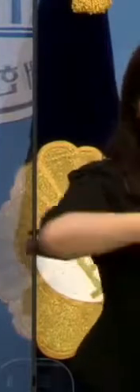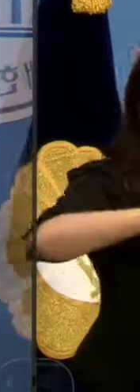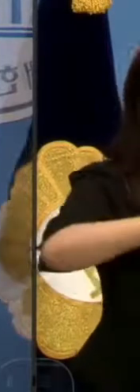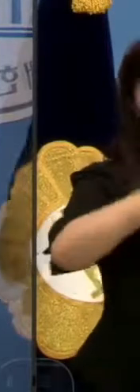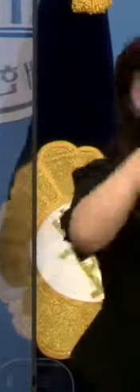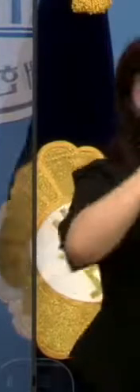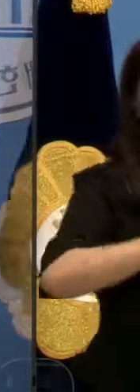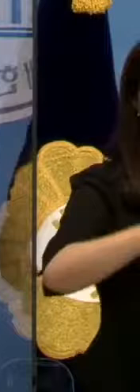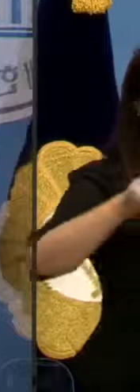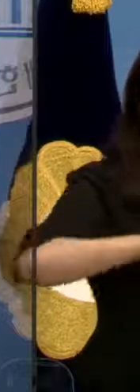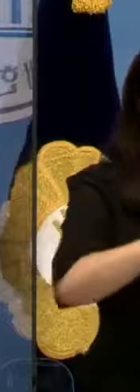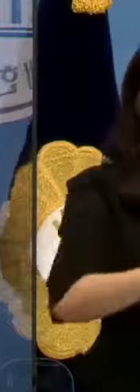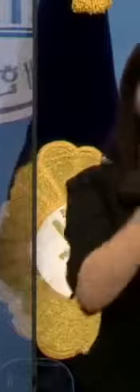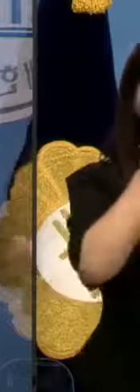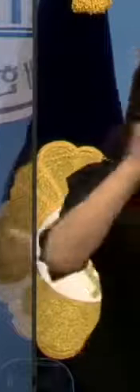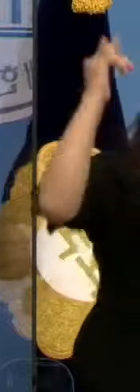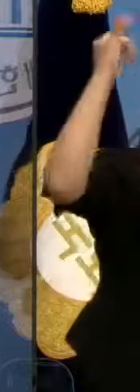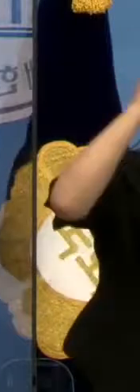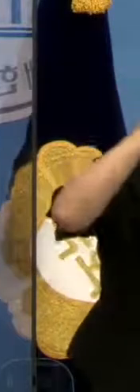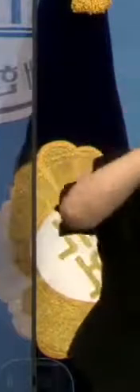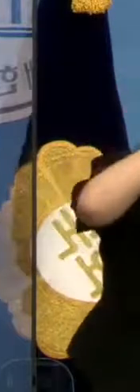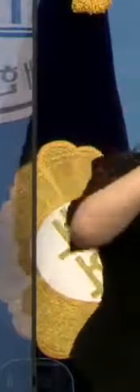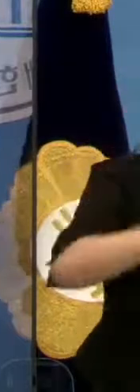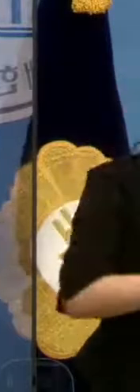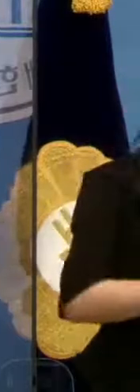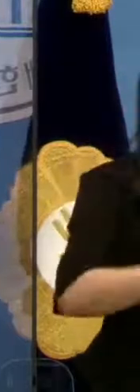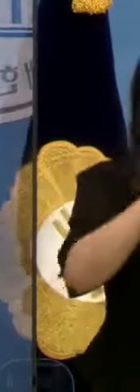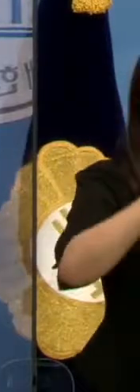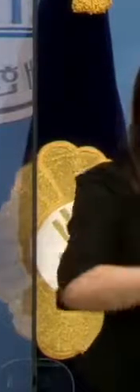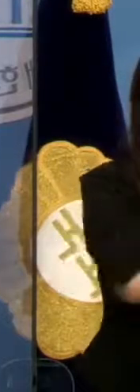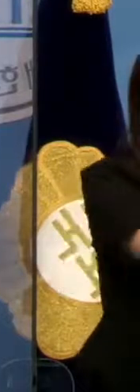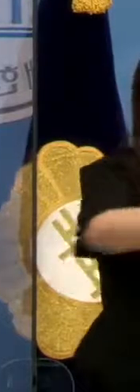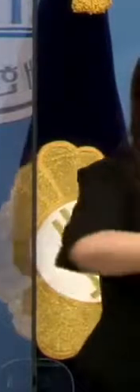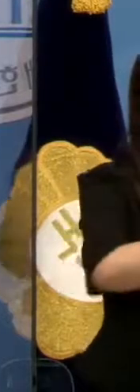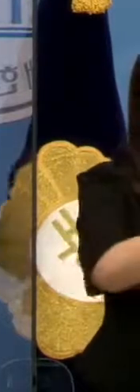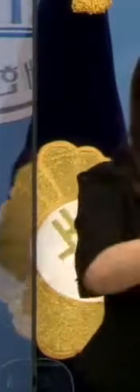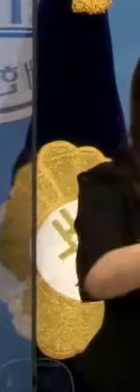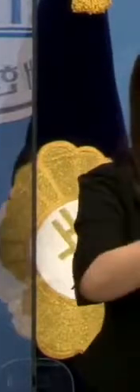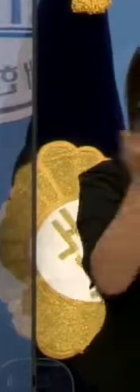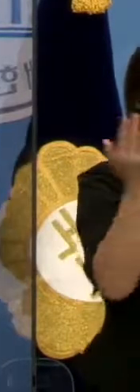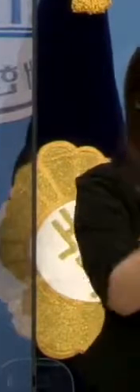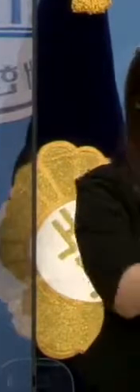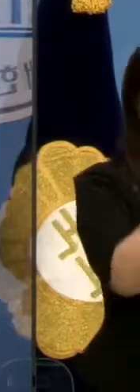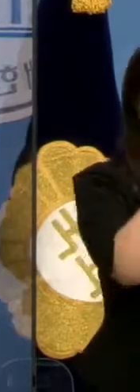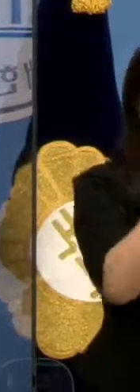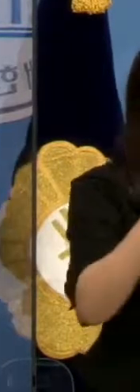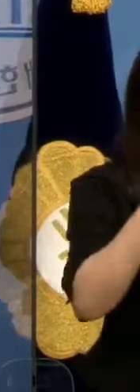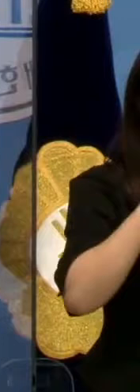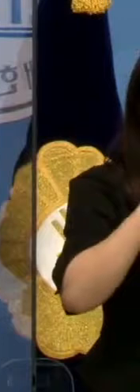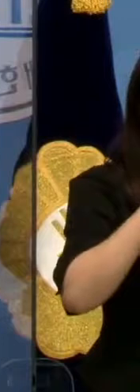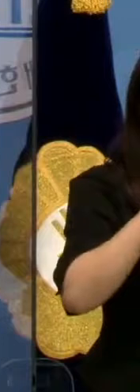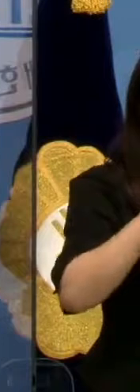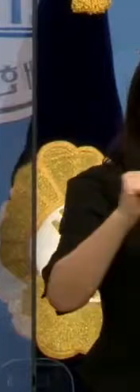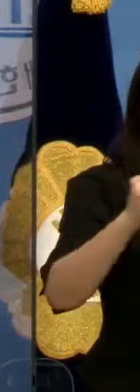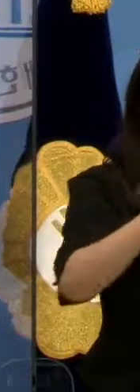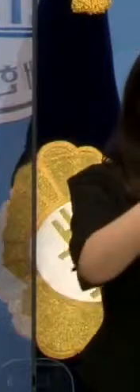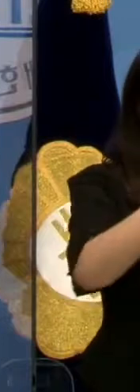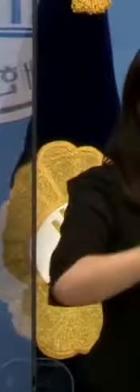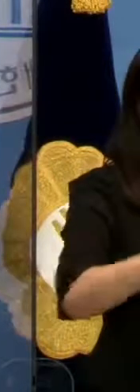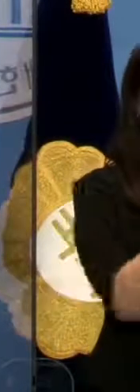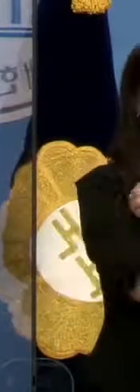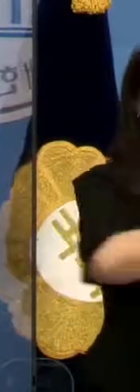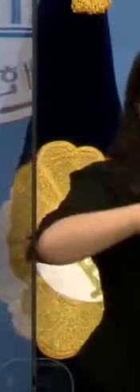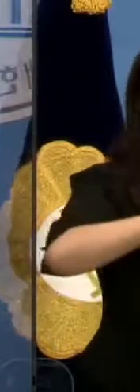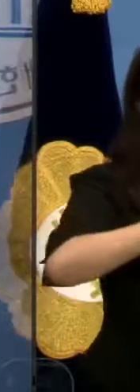실내 공기, 일조량, 친환경 요인 등 구체적 기준을 설정해 용적률만 높인 탁장 아파트가 공급되는